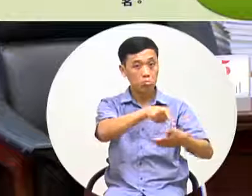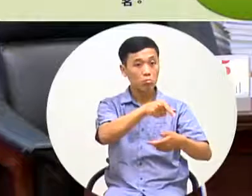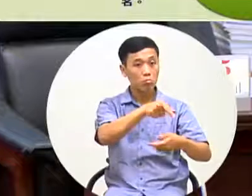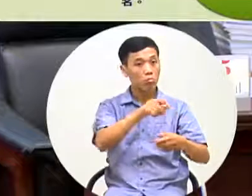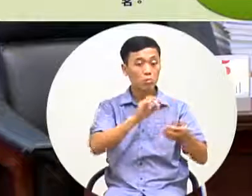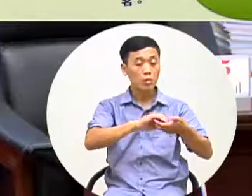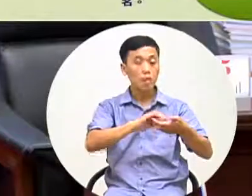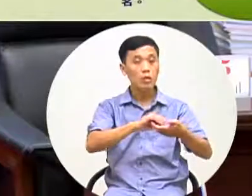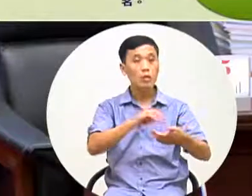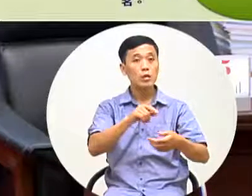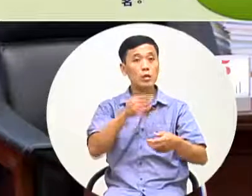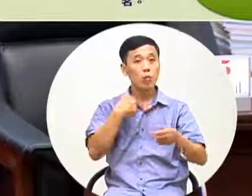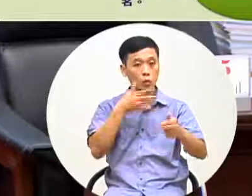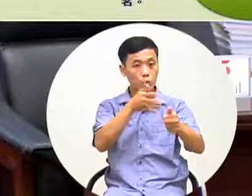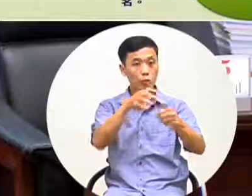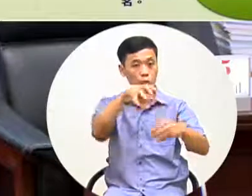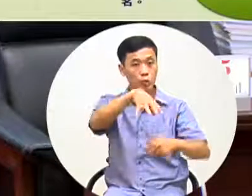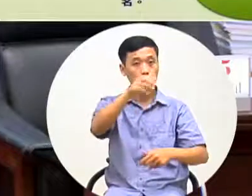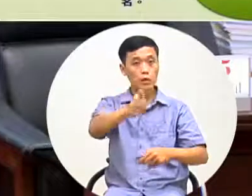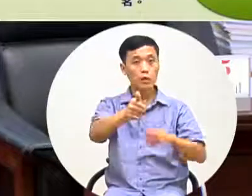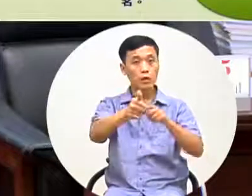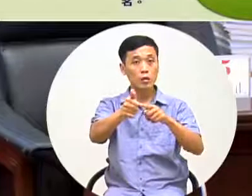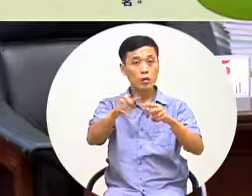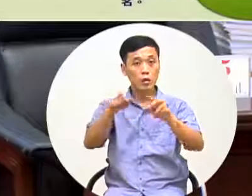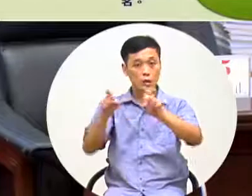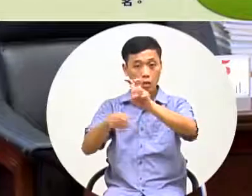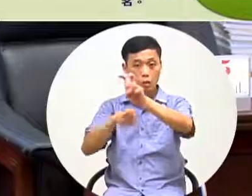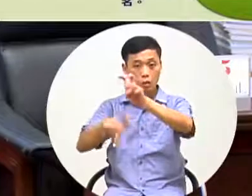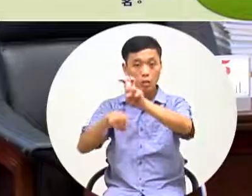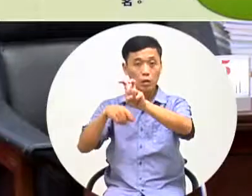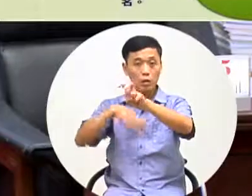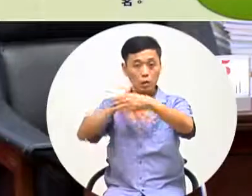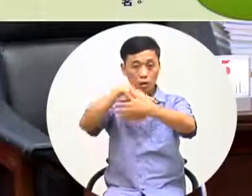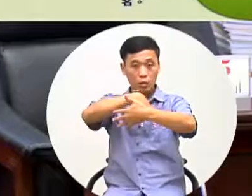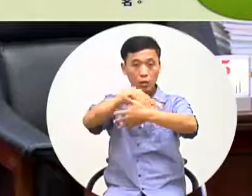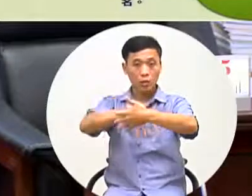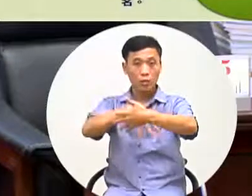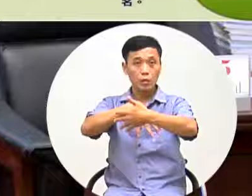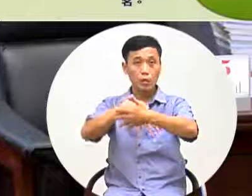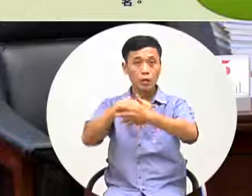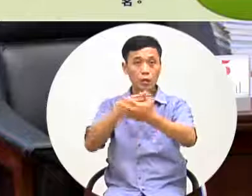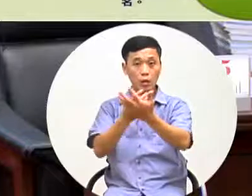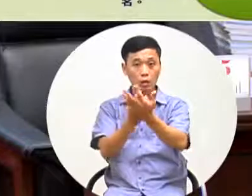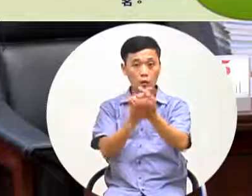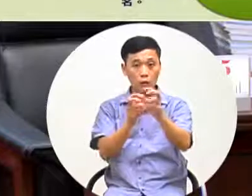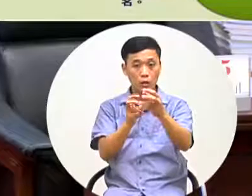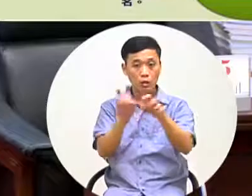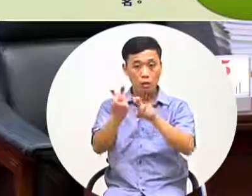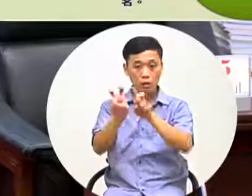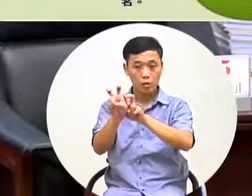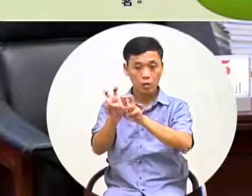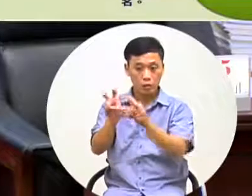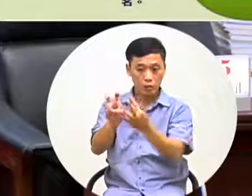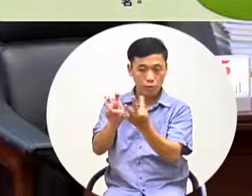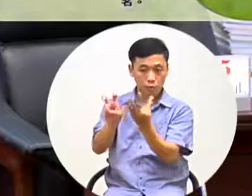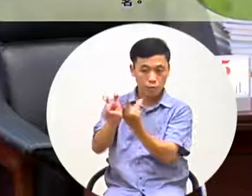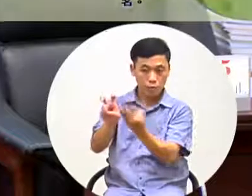个20名里头，我们有多少人是合格的？就政府机关来看有多